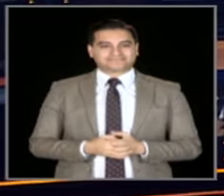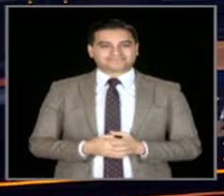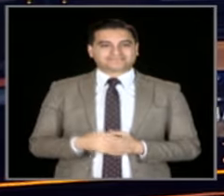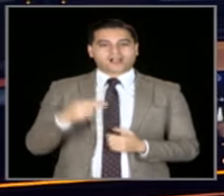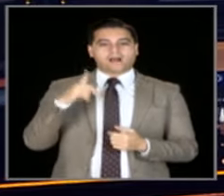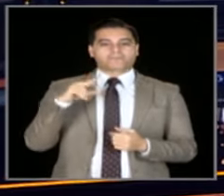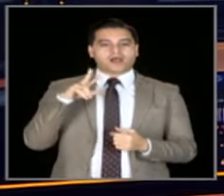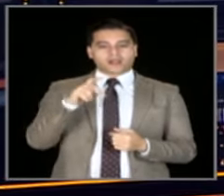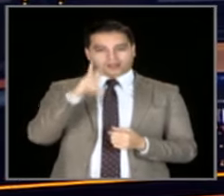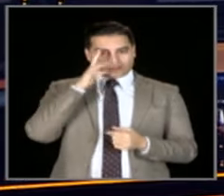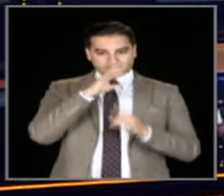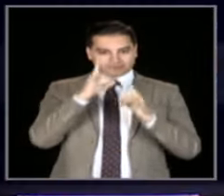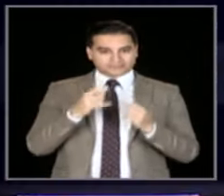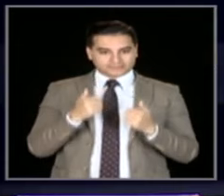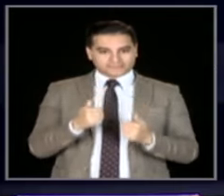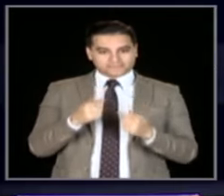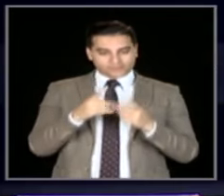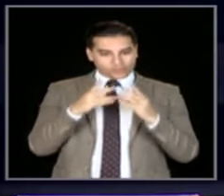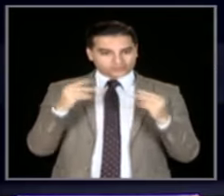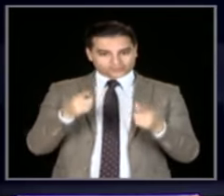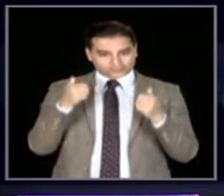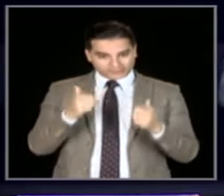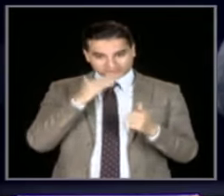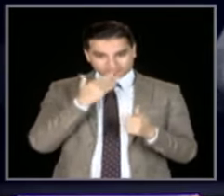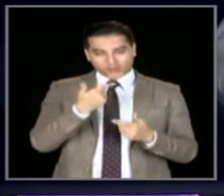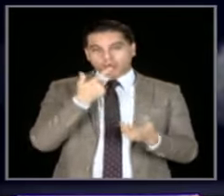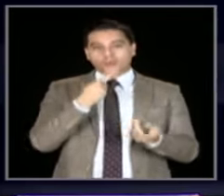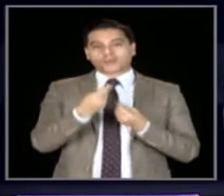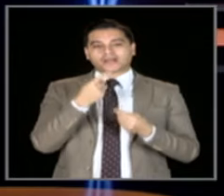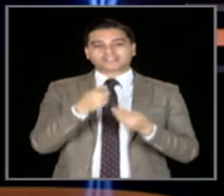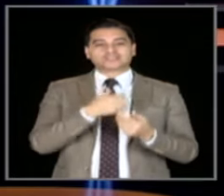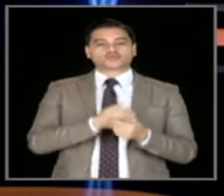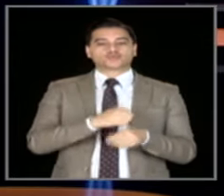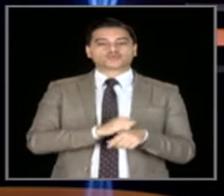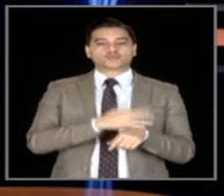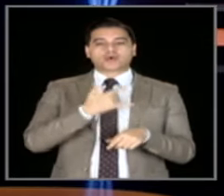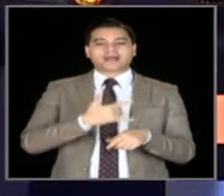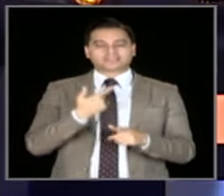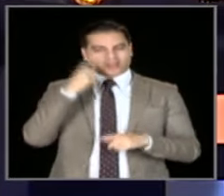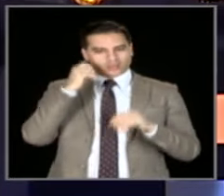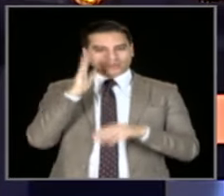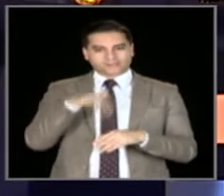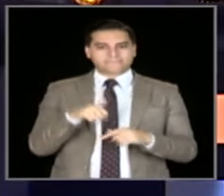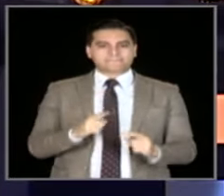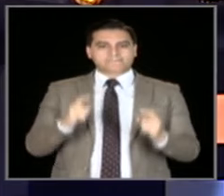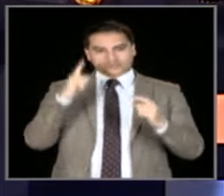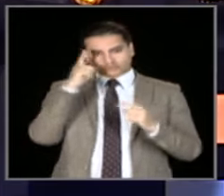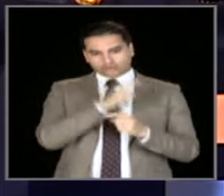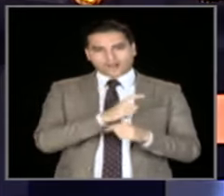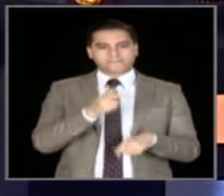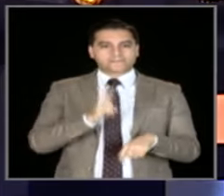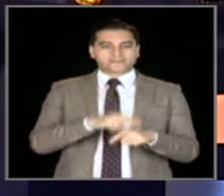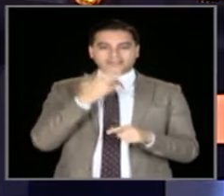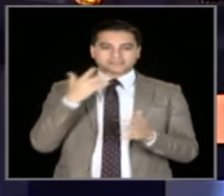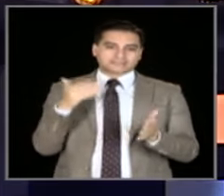عبد الله ازيك يا عبد الله؟ الحمد لله بخير. عامل ايه؟ كله تمام. احكي لي بقى شعورك ايه؟ توتر شويه طبعا عشان الماتش صعب، لانه